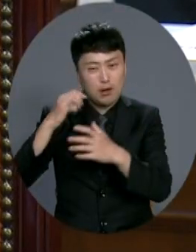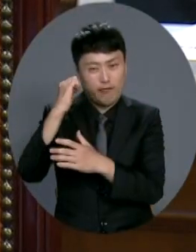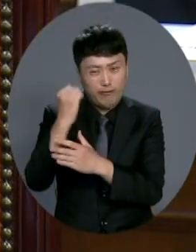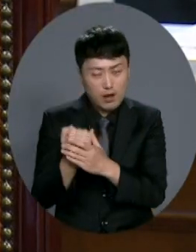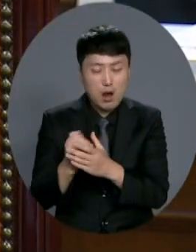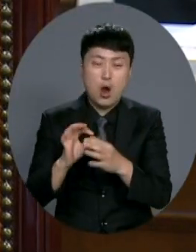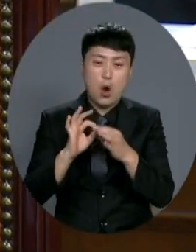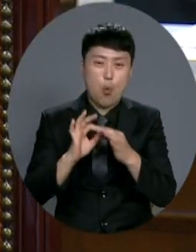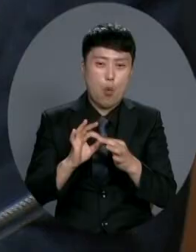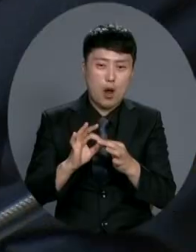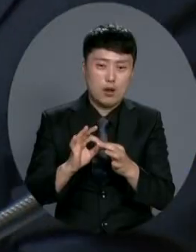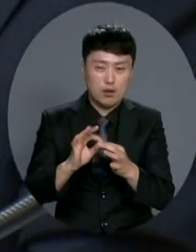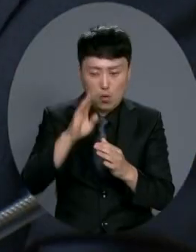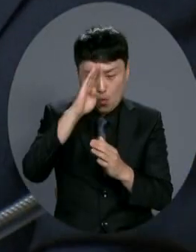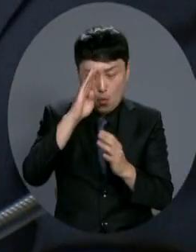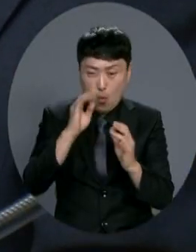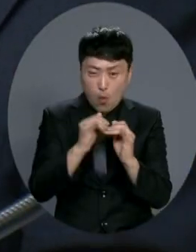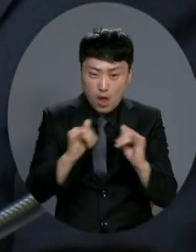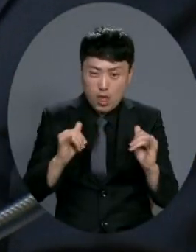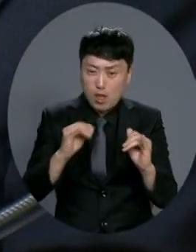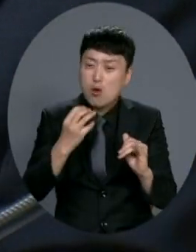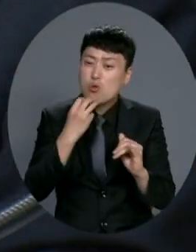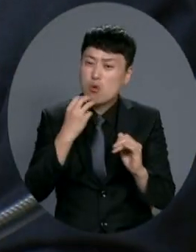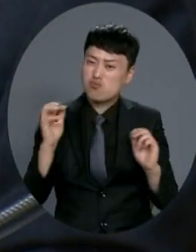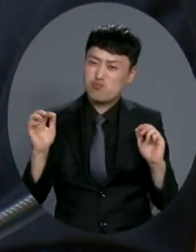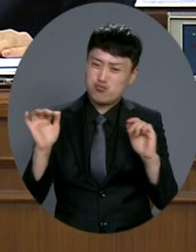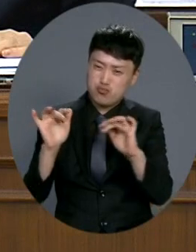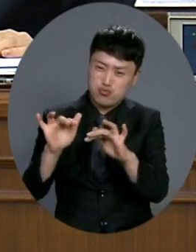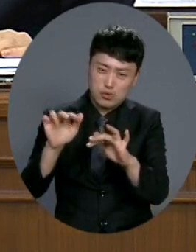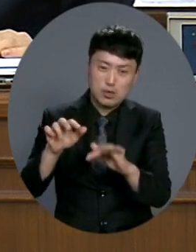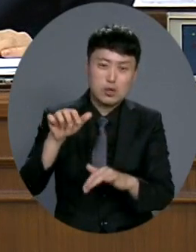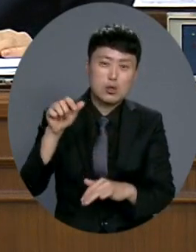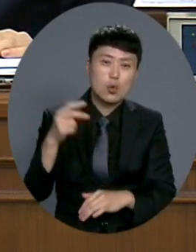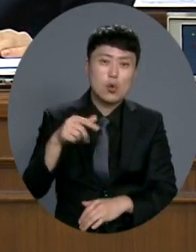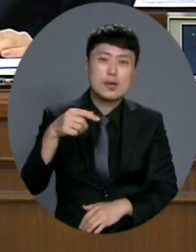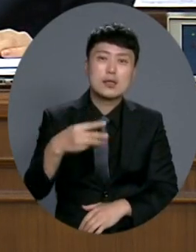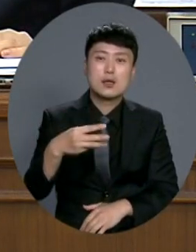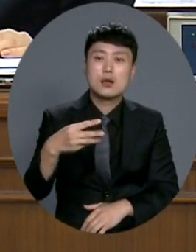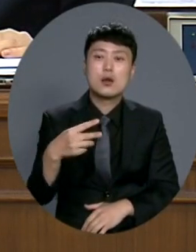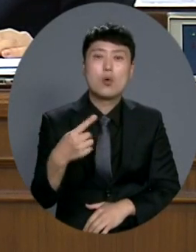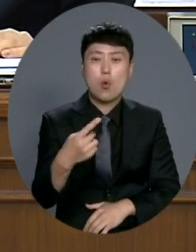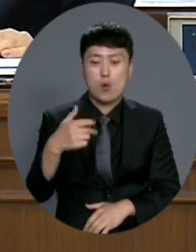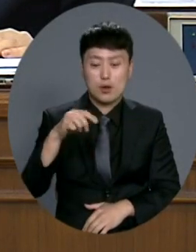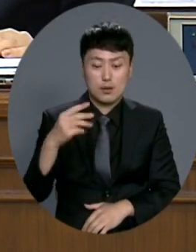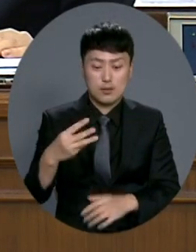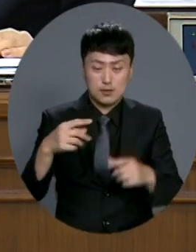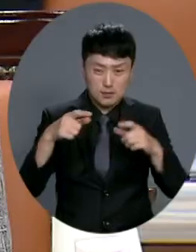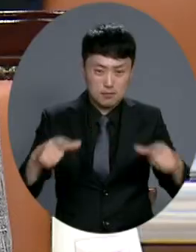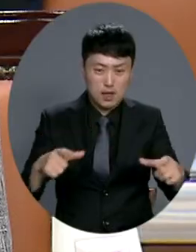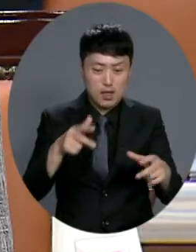이와 관련한 환자 수도권 쏠림 현상 문제, 글로컬 사업에 탈락한 지역 대학들에 대한